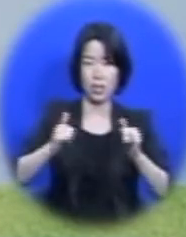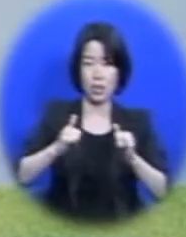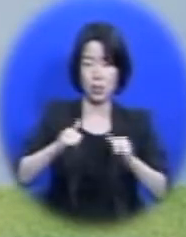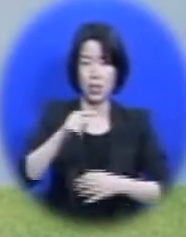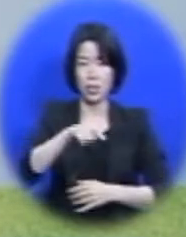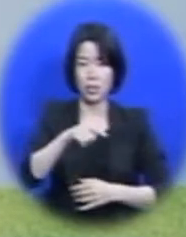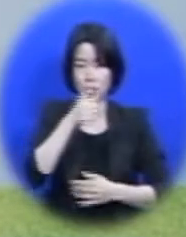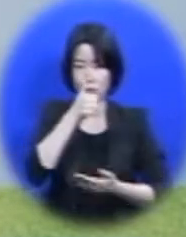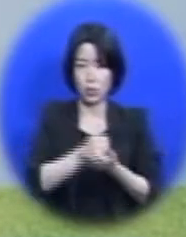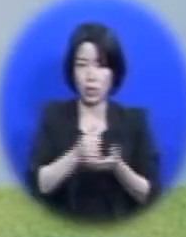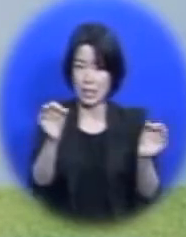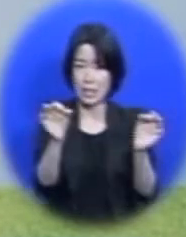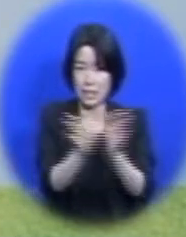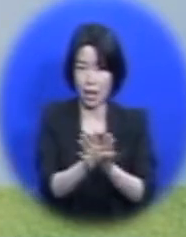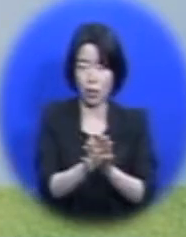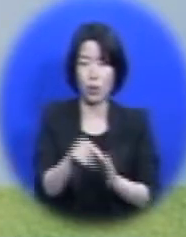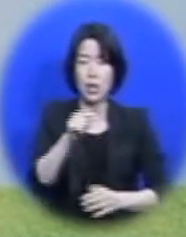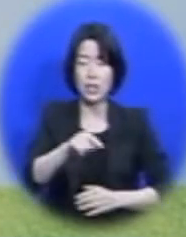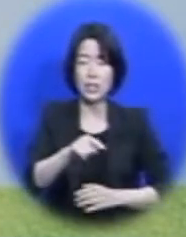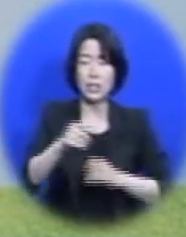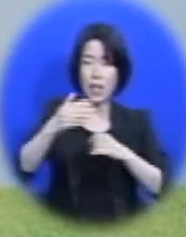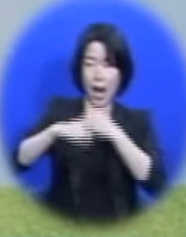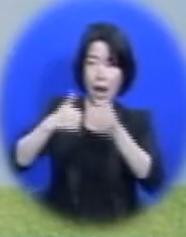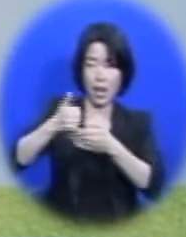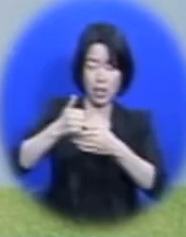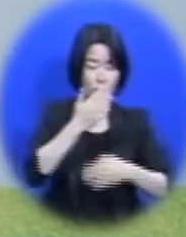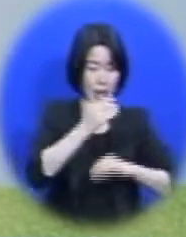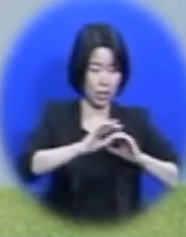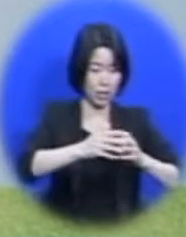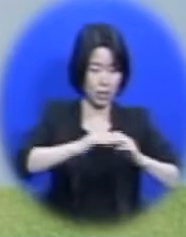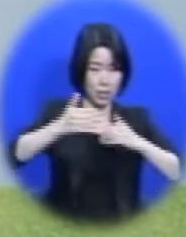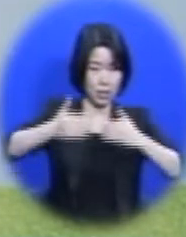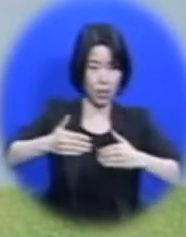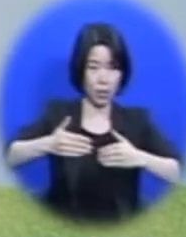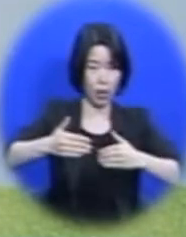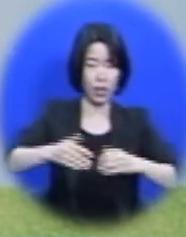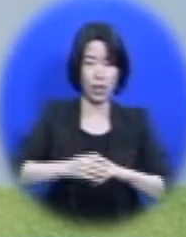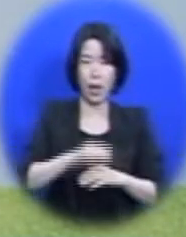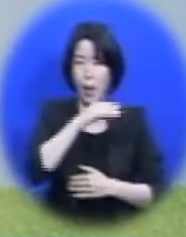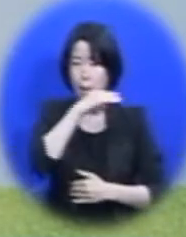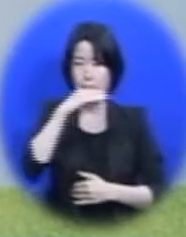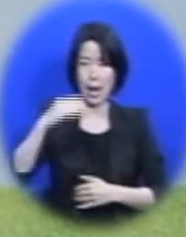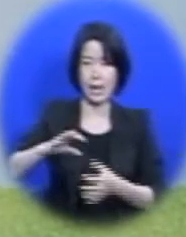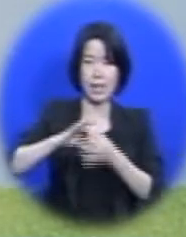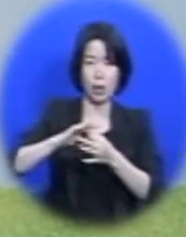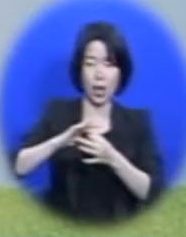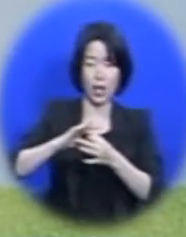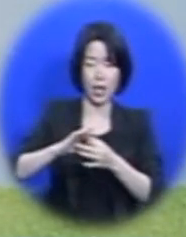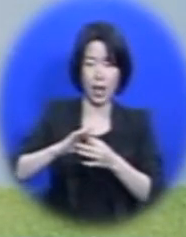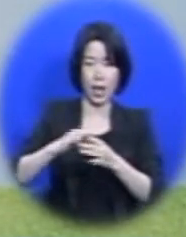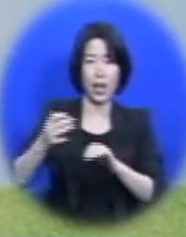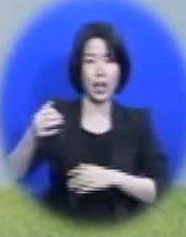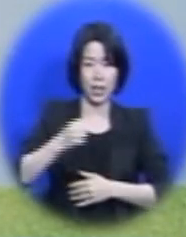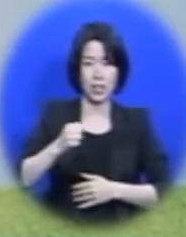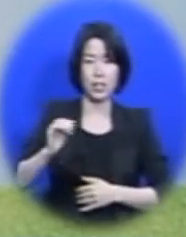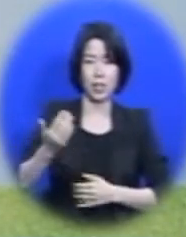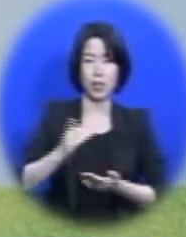사하시고 하나님과 이스라엘 백성들 사이에서는 관계가, 바른 관계가 맺어지게 되는